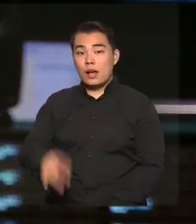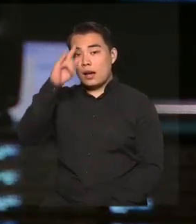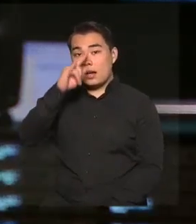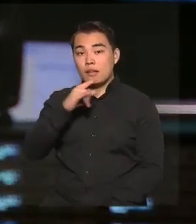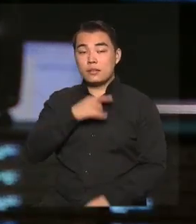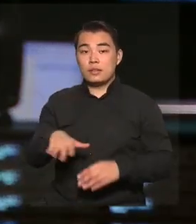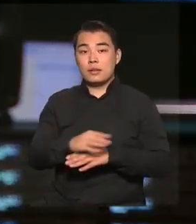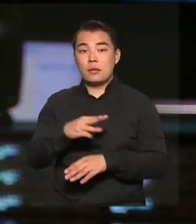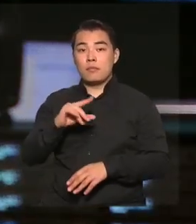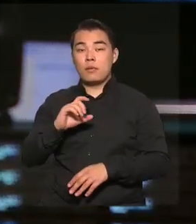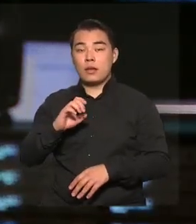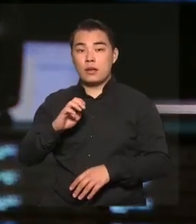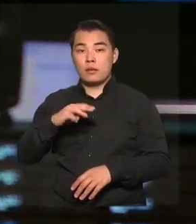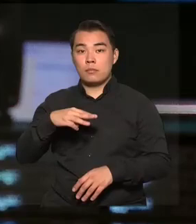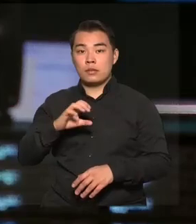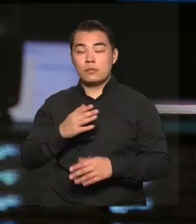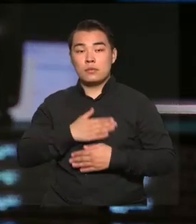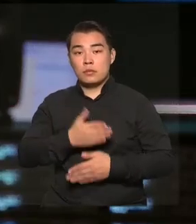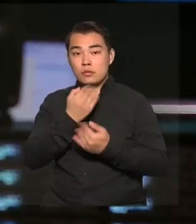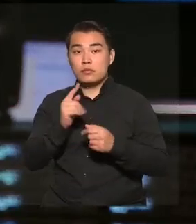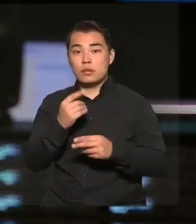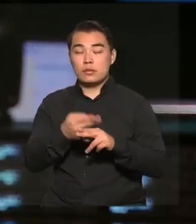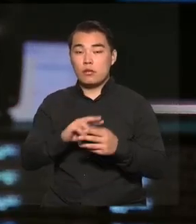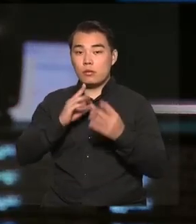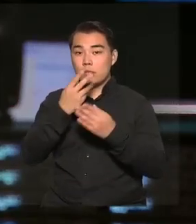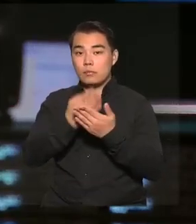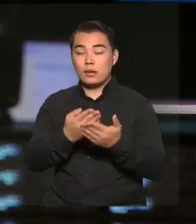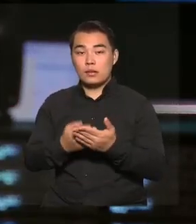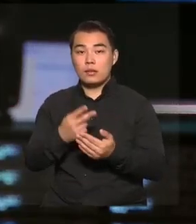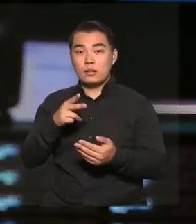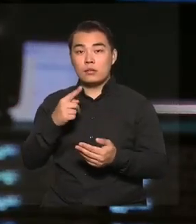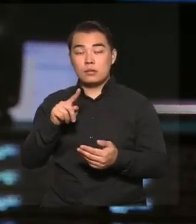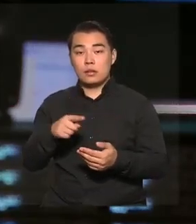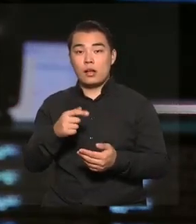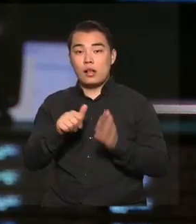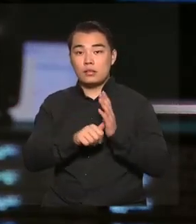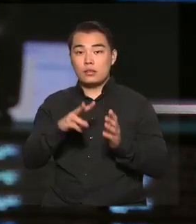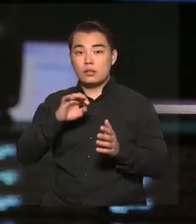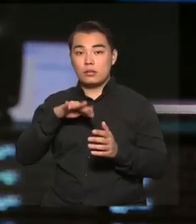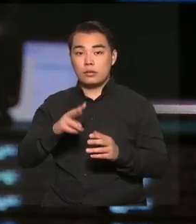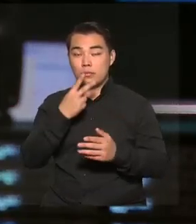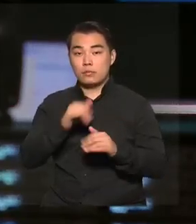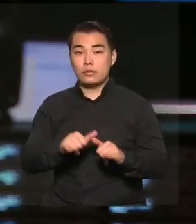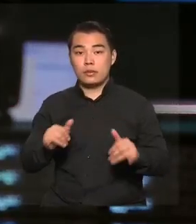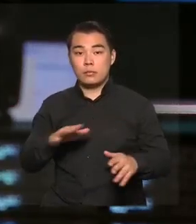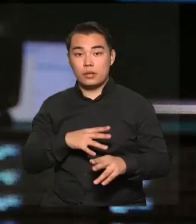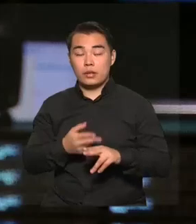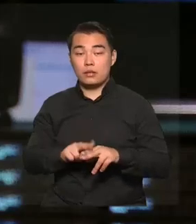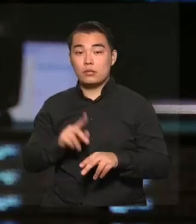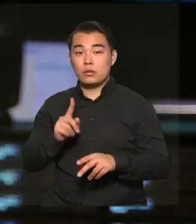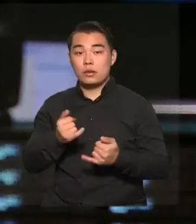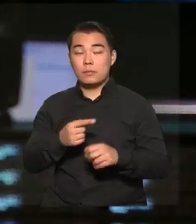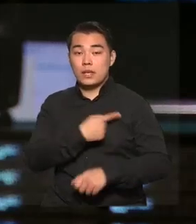Қазақстандықтардың көбі мәмс жүйесіне мәз емес. Былтыр аталған қордың қаржысы 2,6 триллион теңгеге көбейген. Бірақ